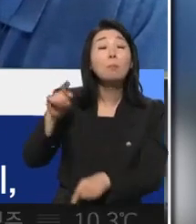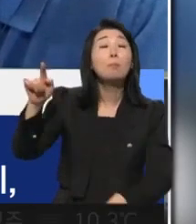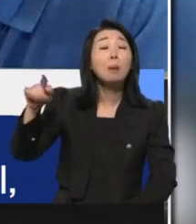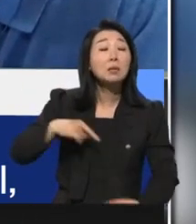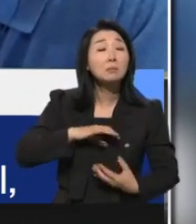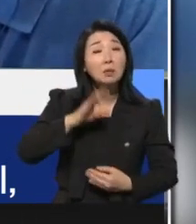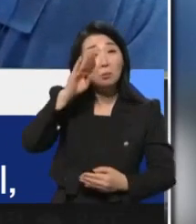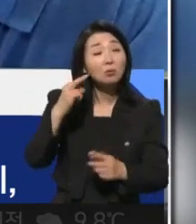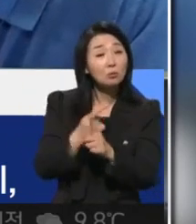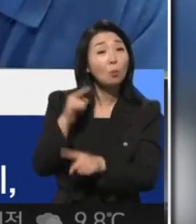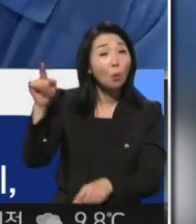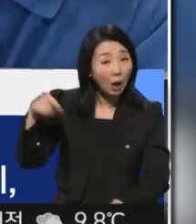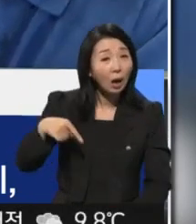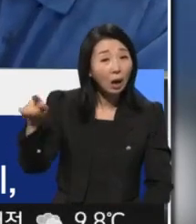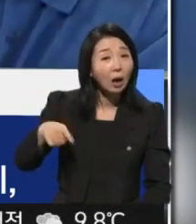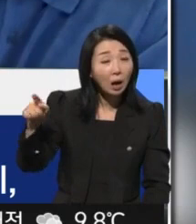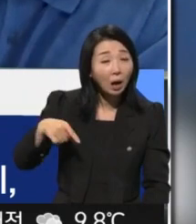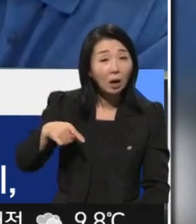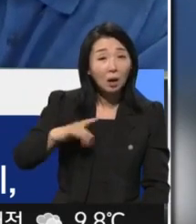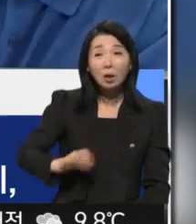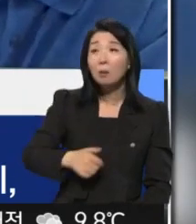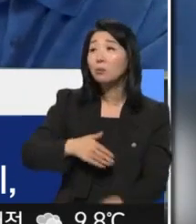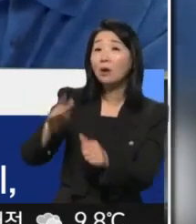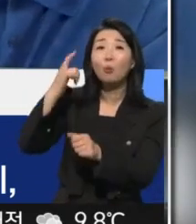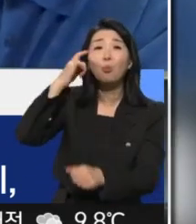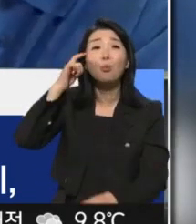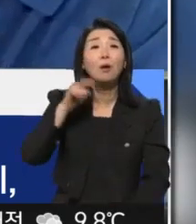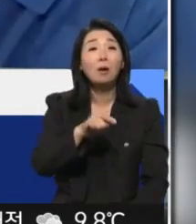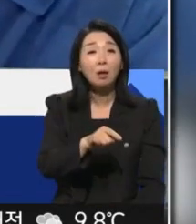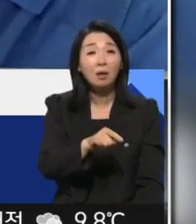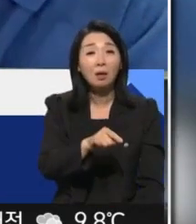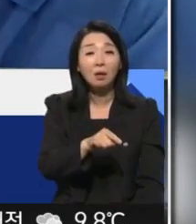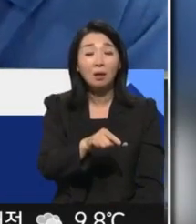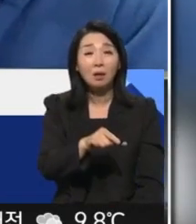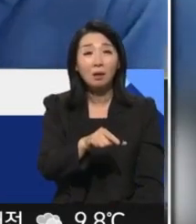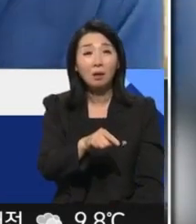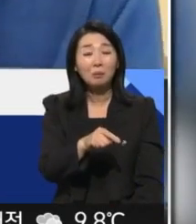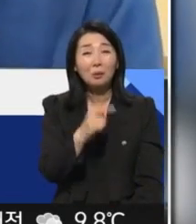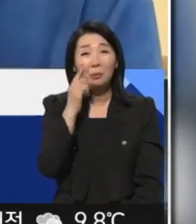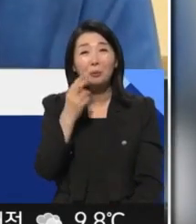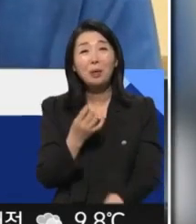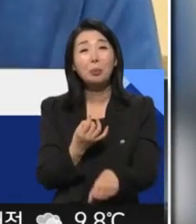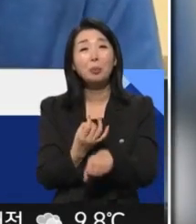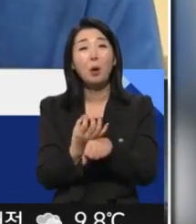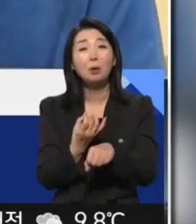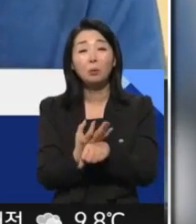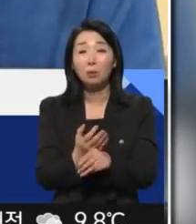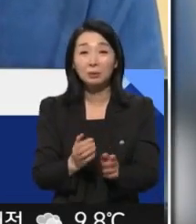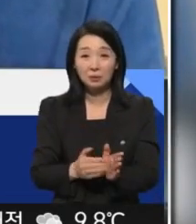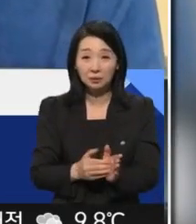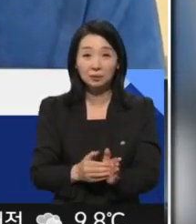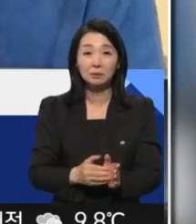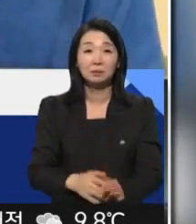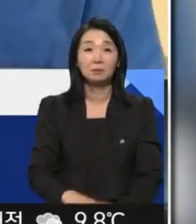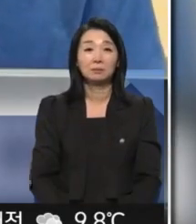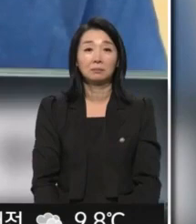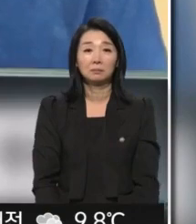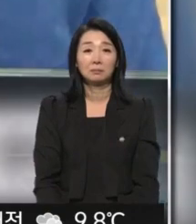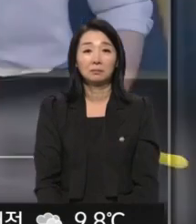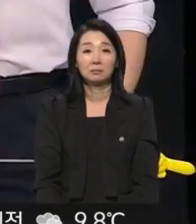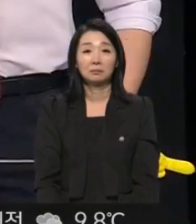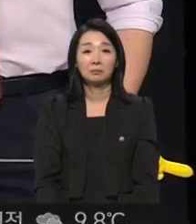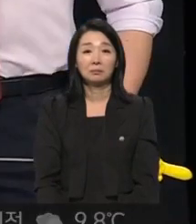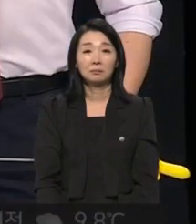치료받는다고 그러던데 캄보디아는 왜 가지? 뭐 이런 얘기들 그 정도의 수준? 농담 수준으로 이제 그렇게 얘기가 오갔어요.